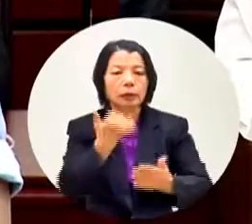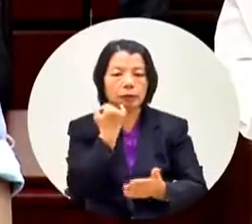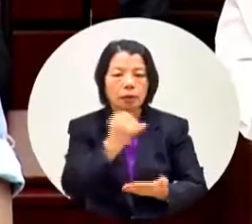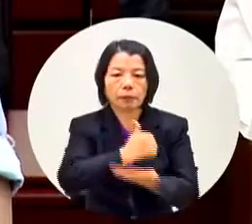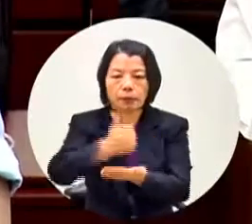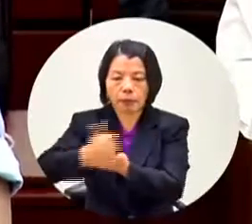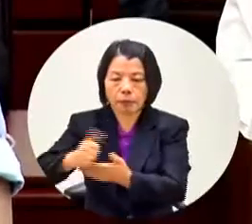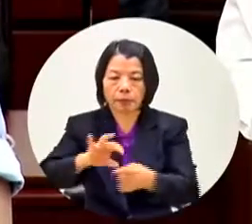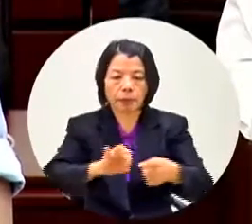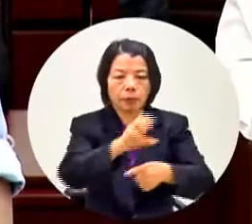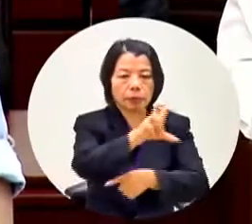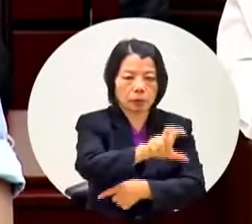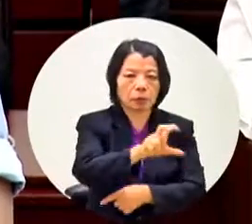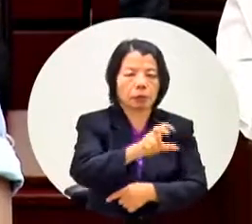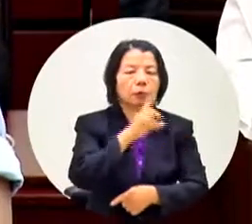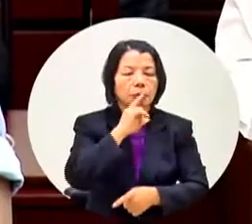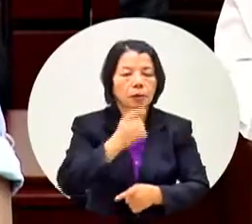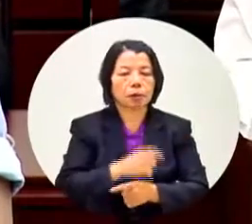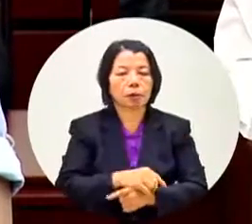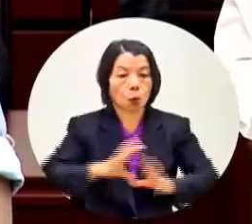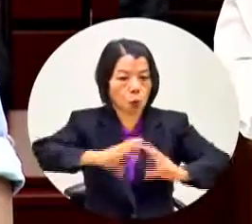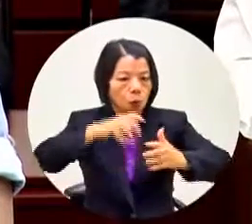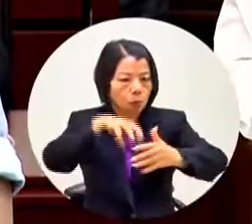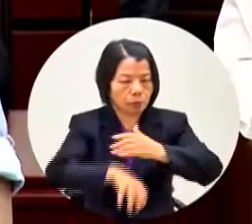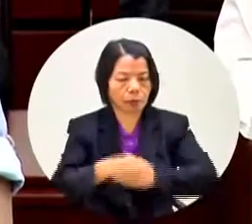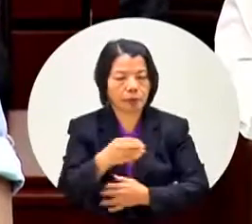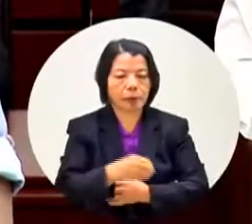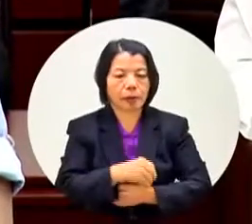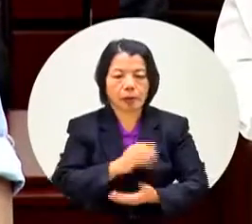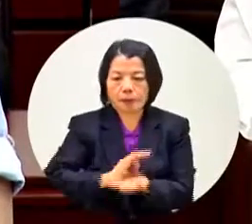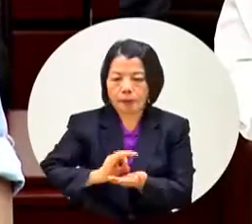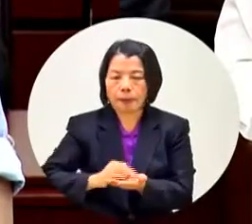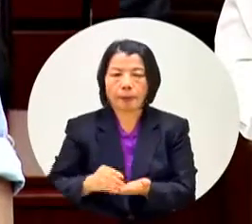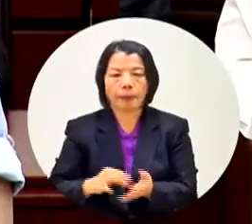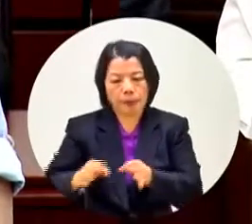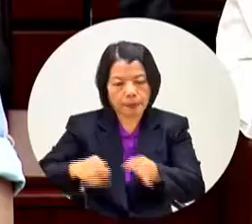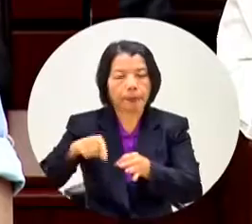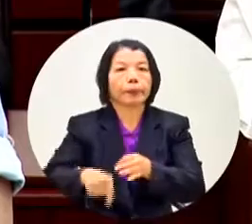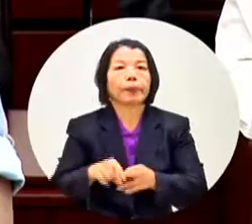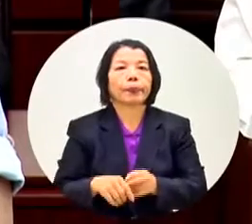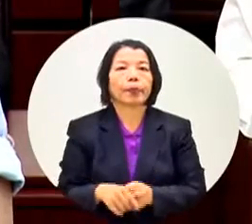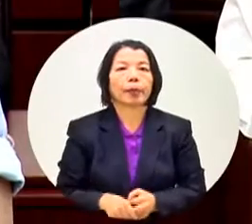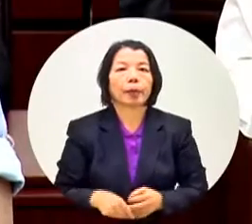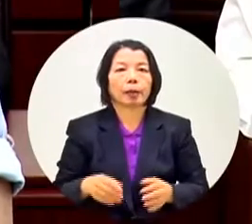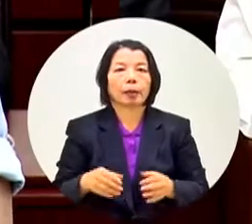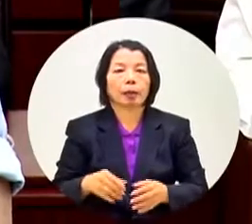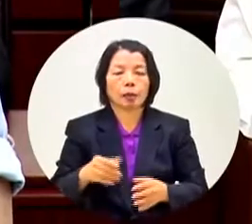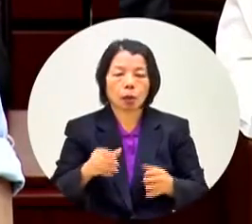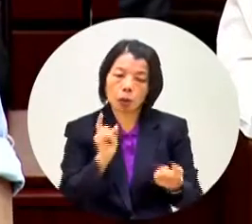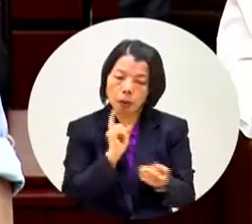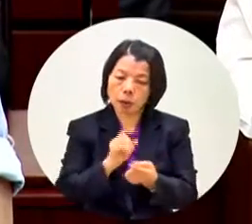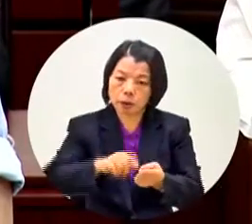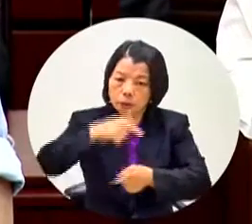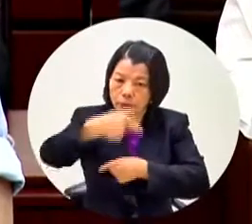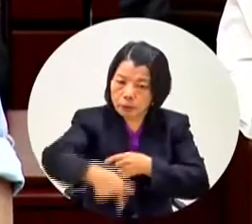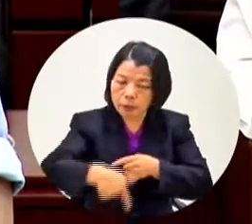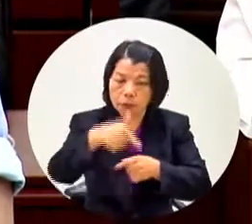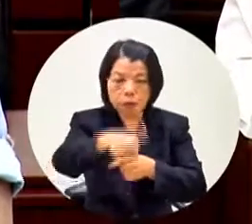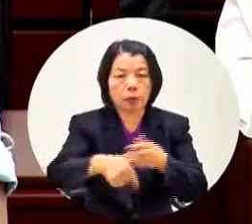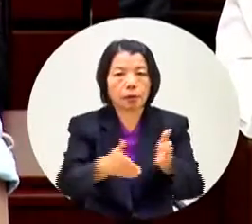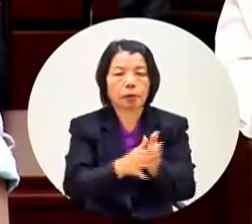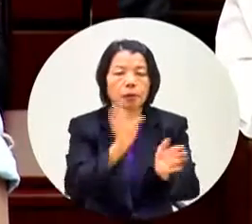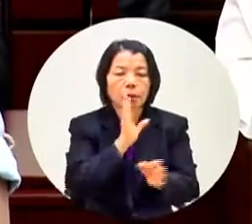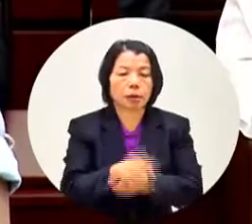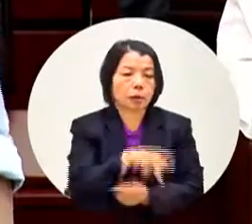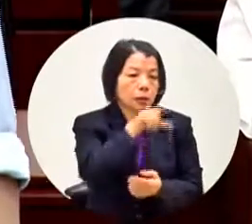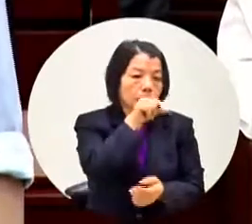英议员，您可以回到您的选区跟农渔民朋友交换一下想法，我们市政府希望能够在30%